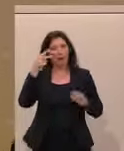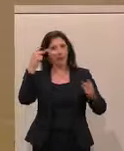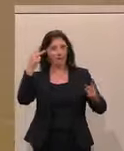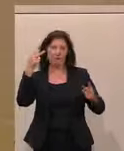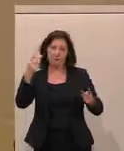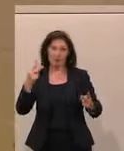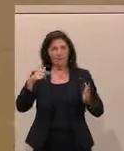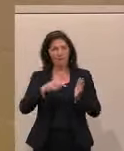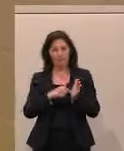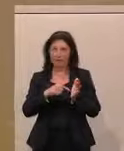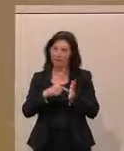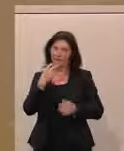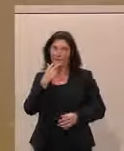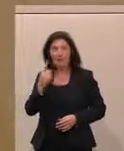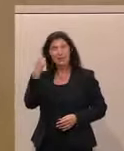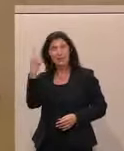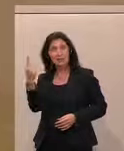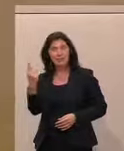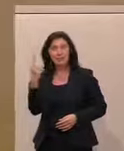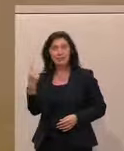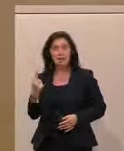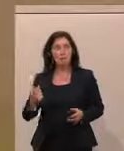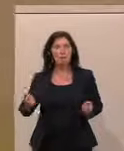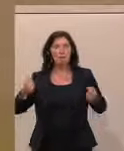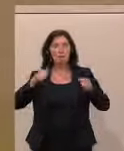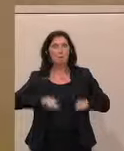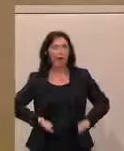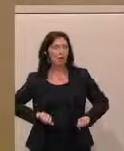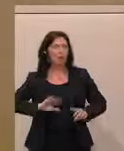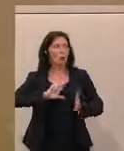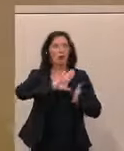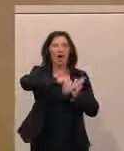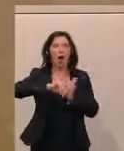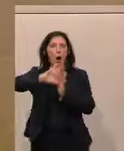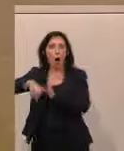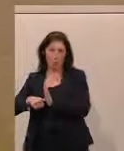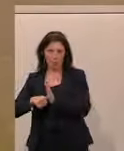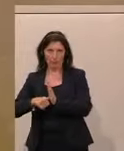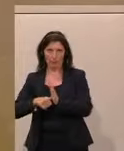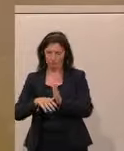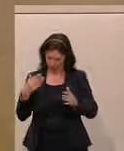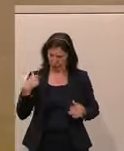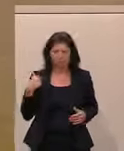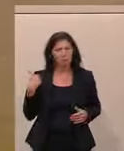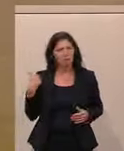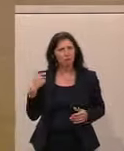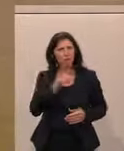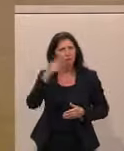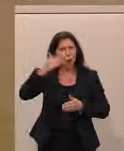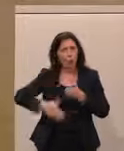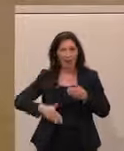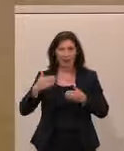zielenden politischen Raubrittertums. Die von der Neuen Zürcher dieses Wochenende für Sie